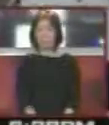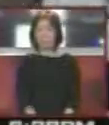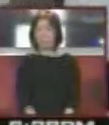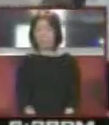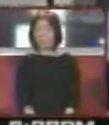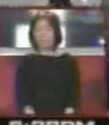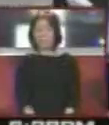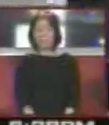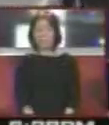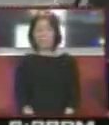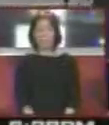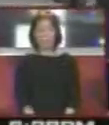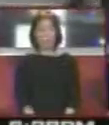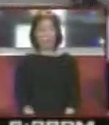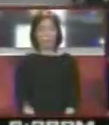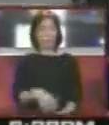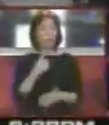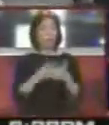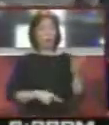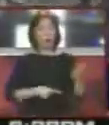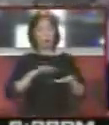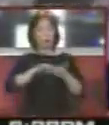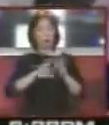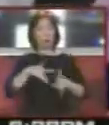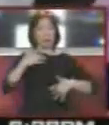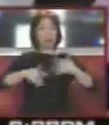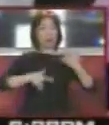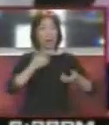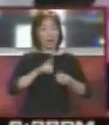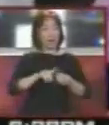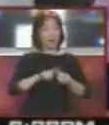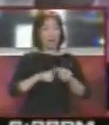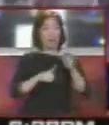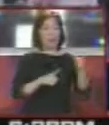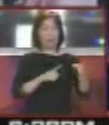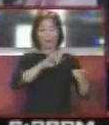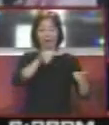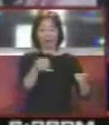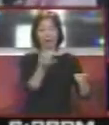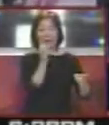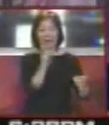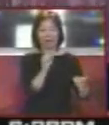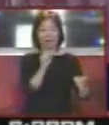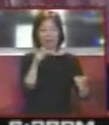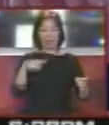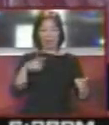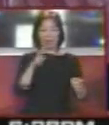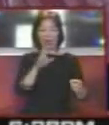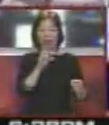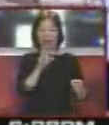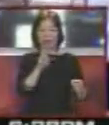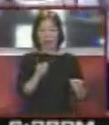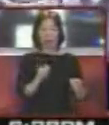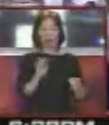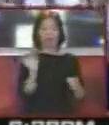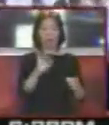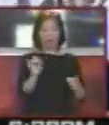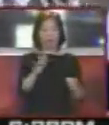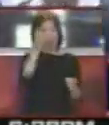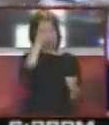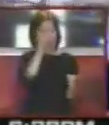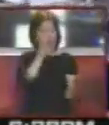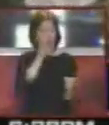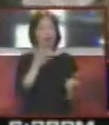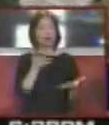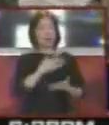Isa sa mga pinaka-inaabangan ng mga estudyante ang kanilang junior-senior prom. Pero hindi lang mga bagets ang excited dito. Kahit ang mga